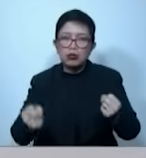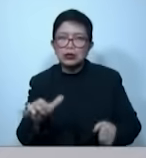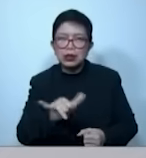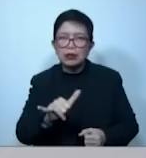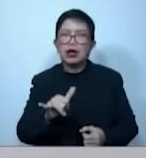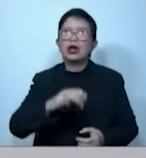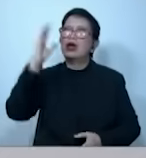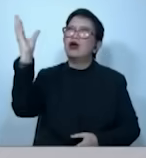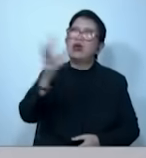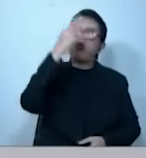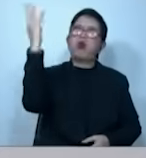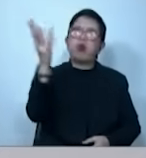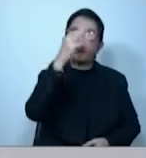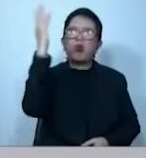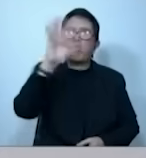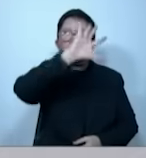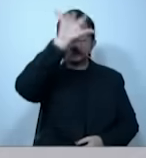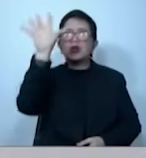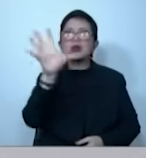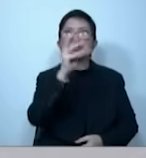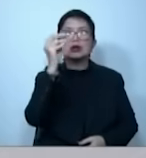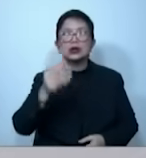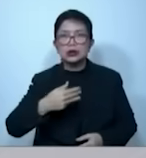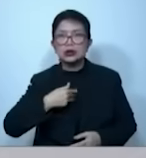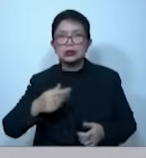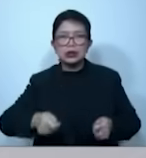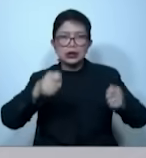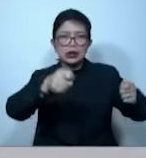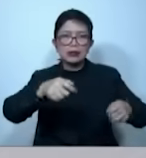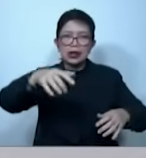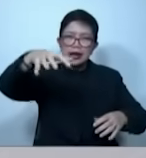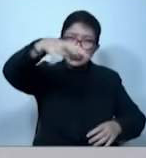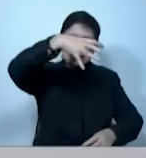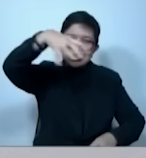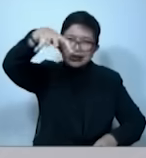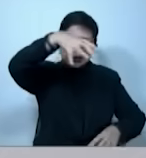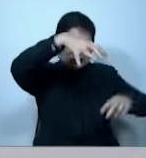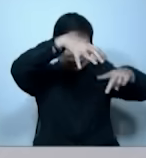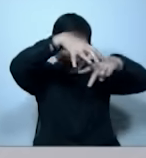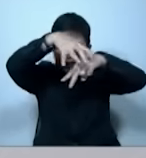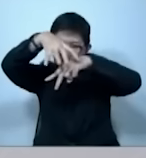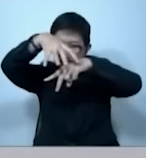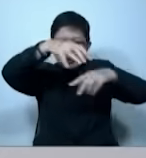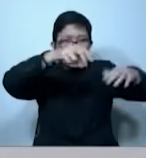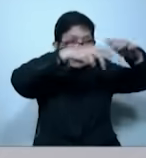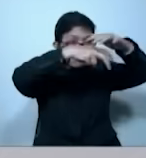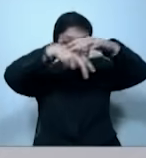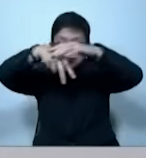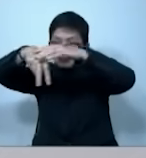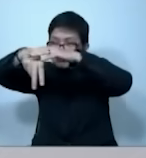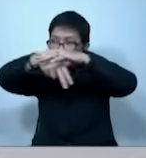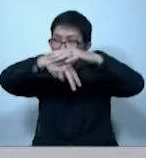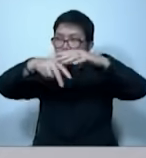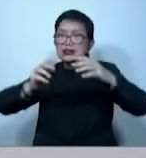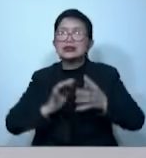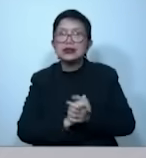ada sisi sangat tidak polusi nanti kalau perlu saya saya kirimkan gambar satelitnya kepada bapak supaya bapak bisa menyaksikan dan